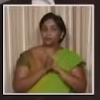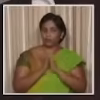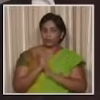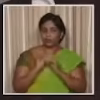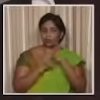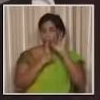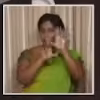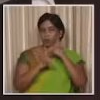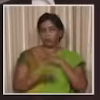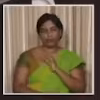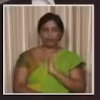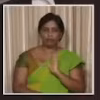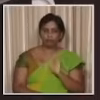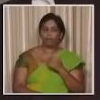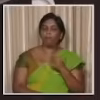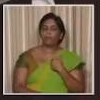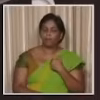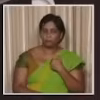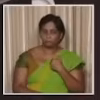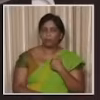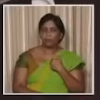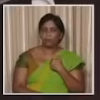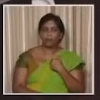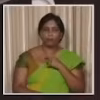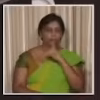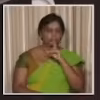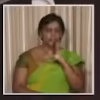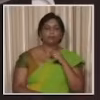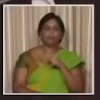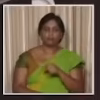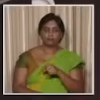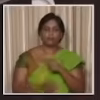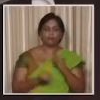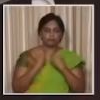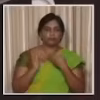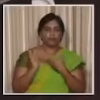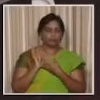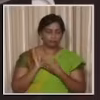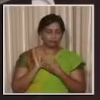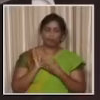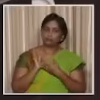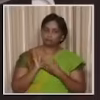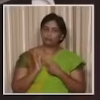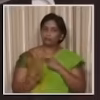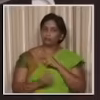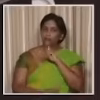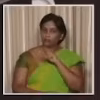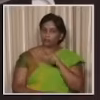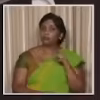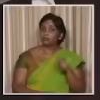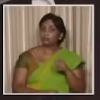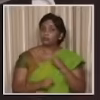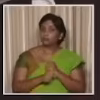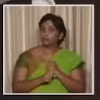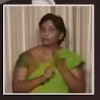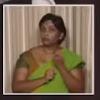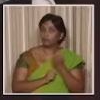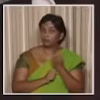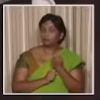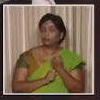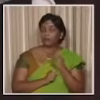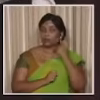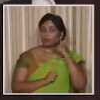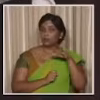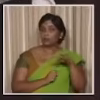මන්ත්‍රීතුමාගේ තත්තර මම වැටෙන්නේ නැහැ. ඉතින් නිසා ඒවා අපි කතා කරන්නේ නැහැ. මේ එකත් මේ පරීක්ෂණේ තියෙනවා. ඉතින් නිසා මම කියන්නේ මේ රාජ්‍ය මුදල්